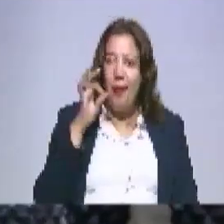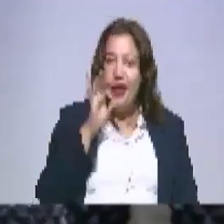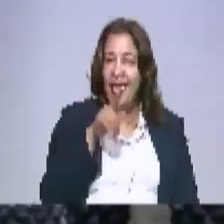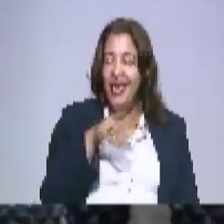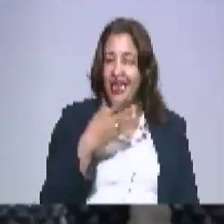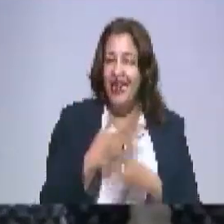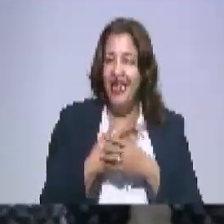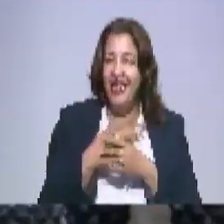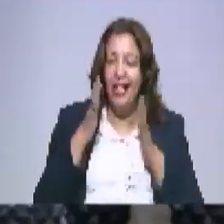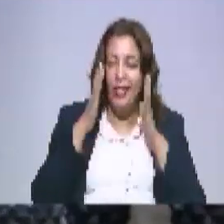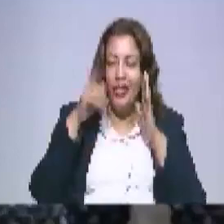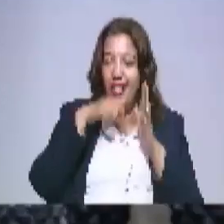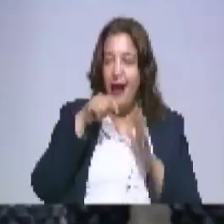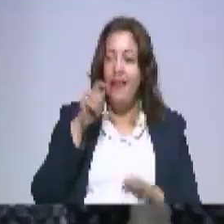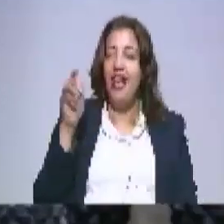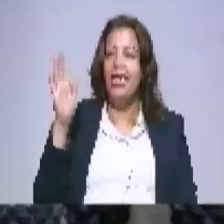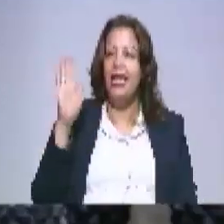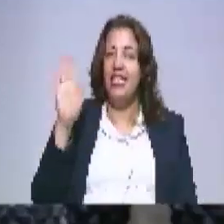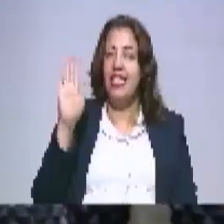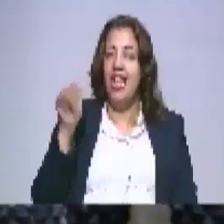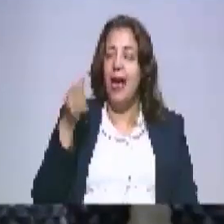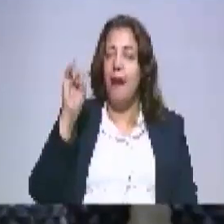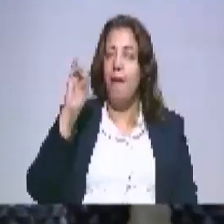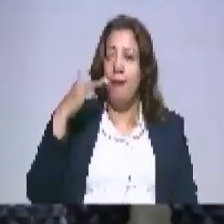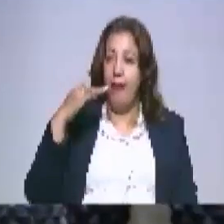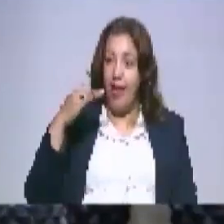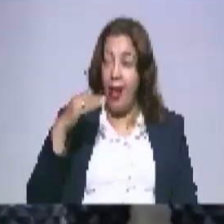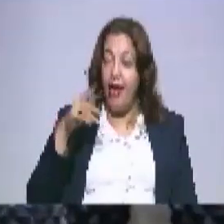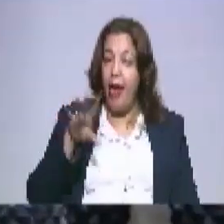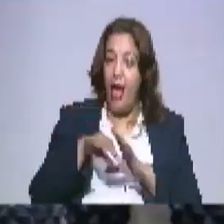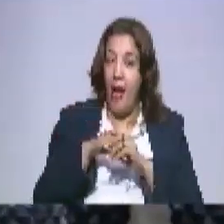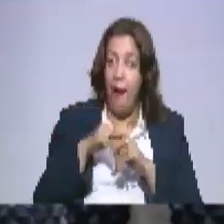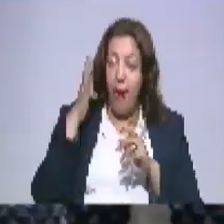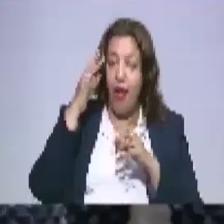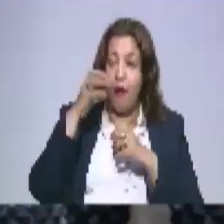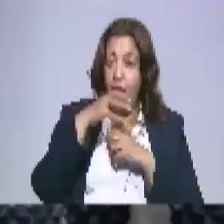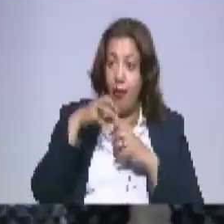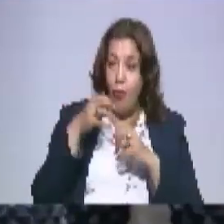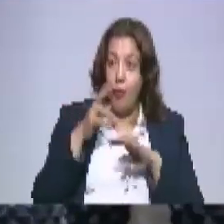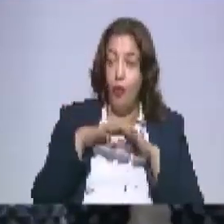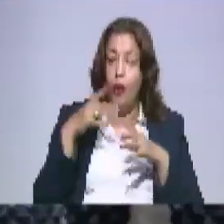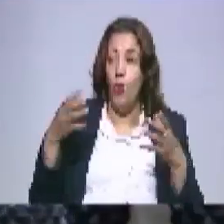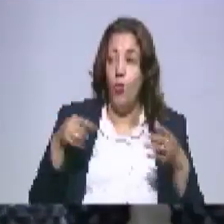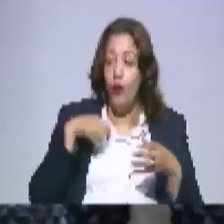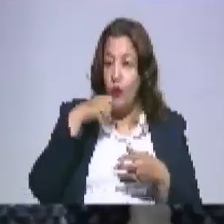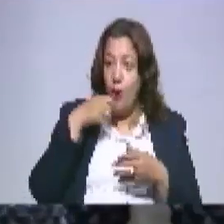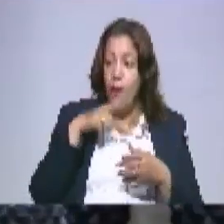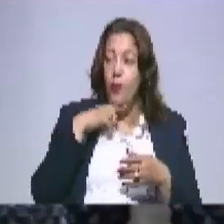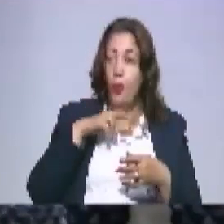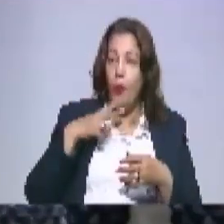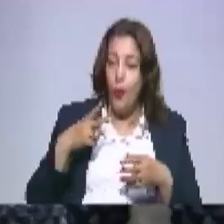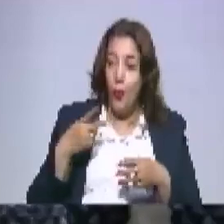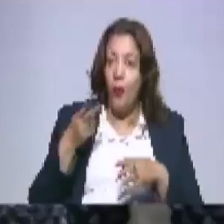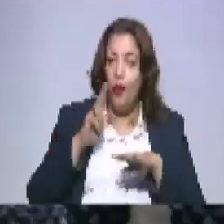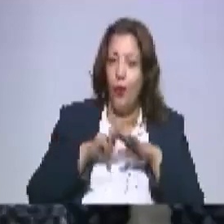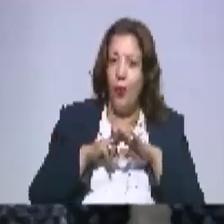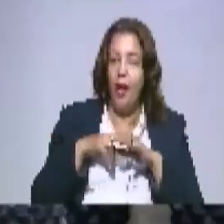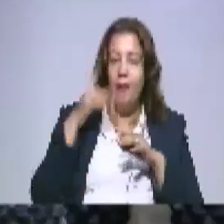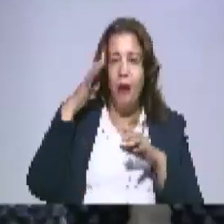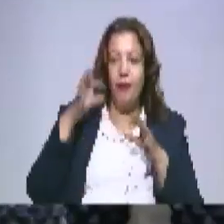شيف سامح النهارده عمل لنا القرنبيط المشوي، عمل شوربه الخضار وسلطه المسقعه، والحلو